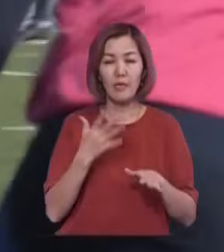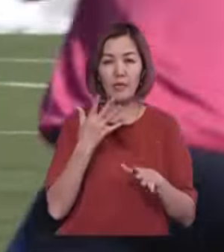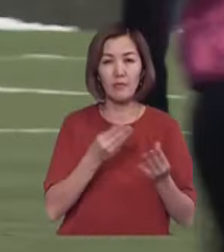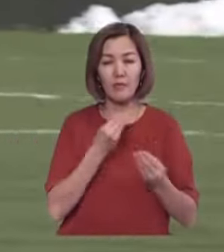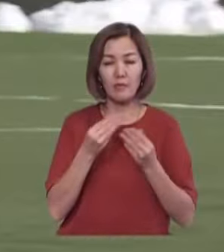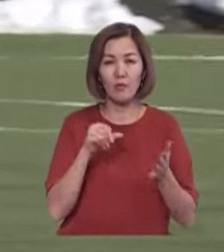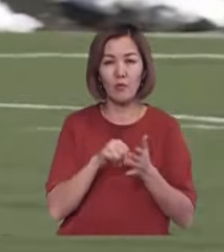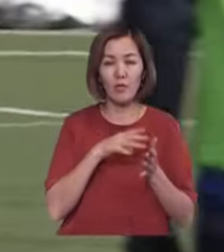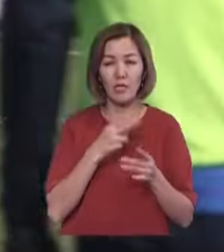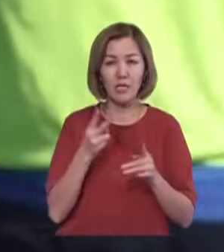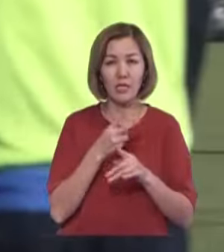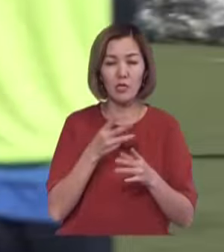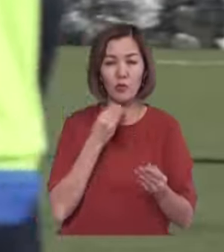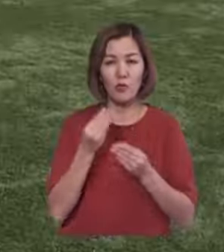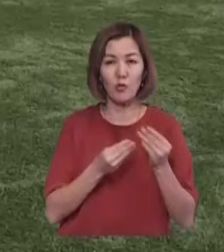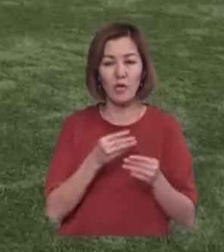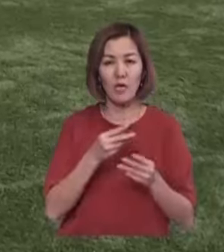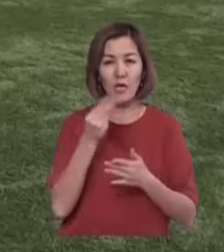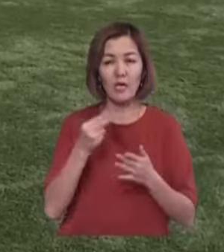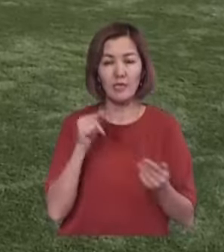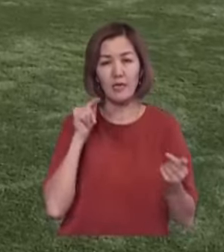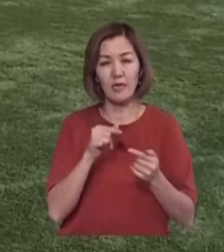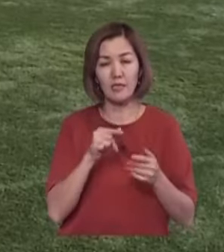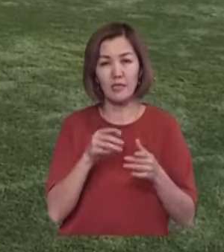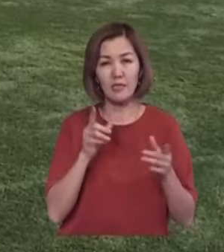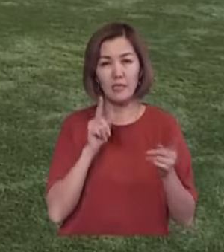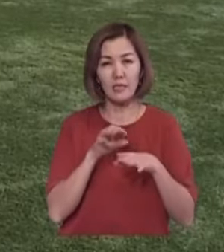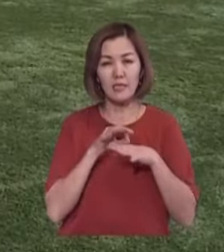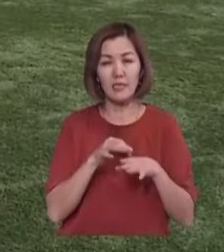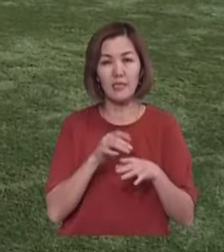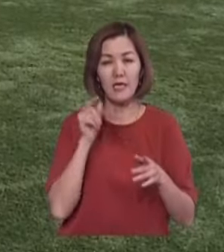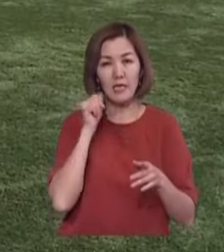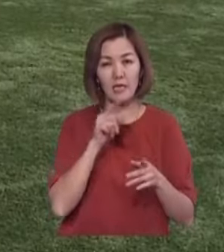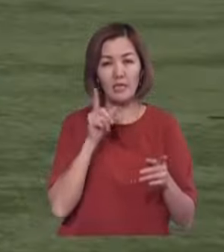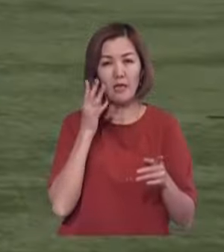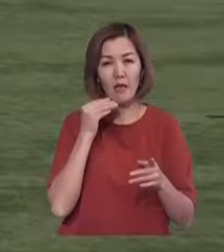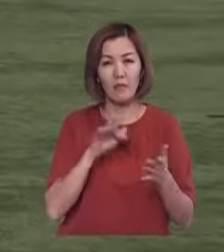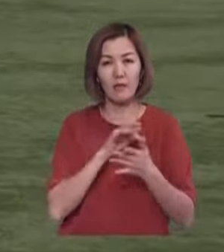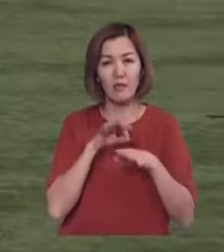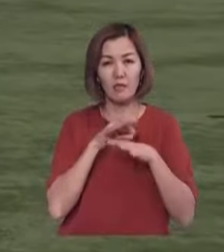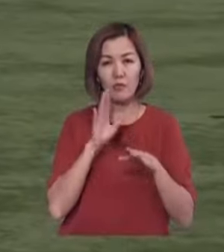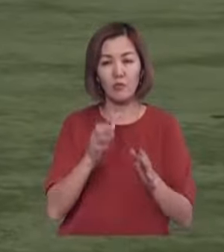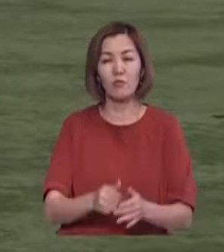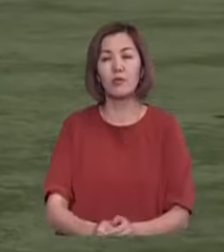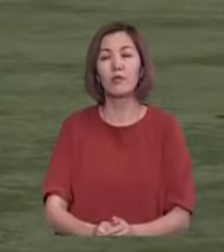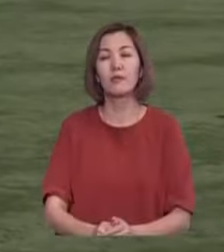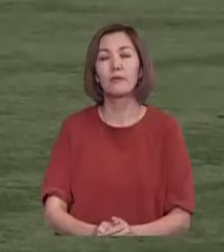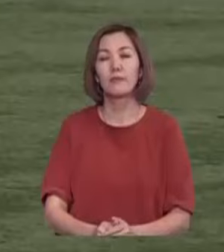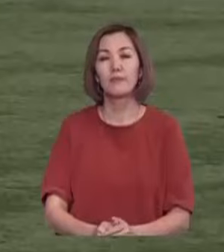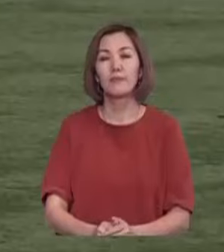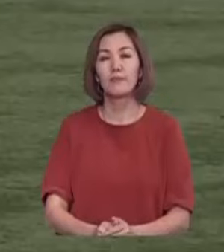өнер көрсетпек. Екінші турда Жетісу Астанаға қарсы ойнайды. Бұл кездесу ертең Алматыда өтеді. Жарқын Нұрланұлы, Жетісу телеарнасы.